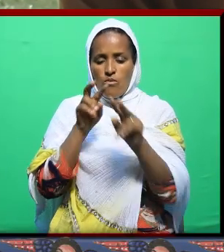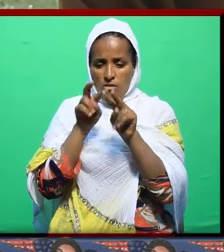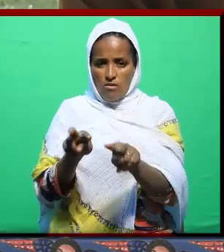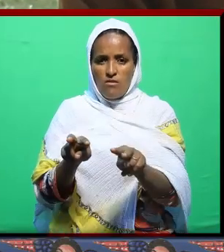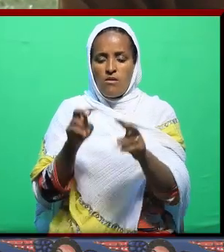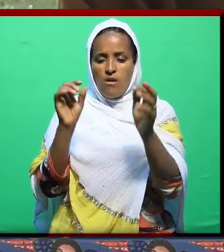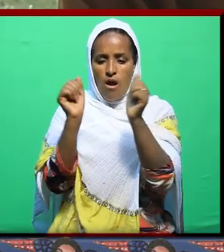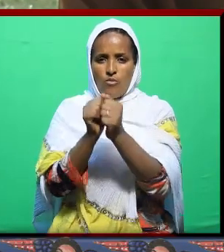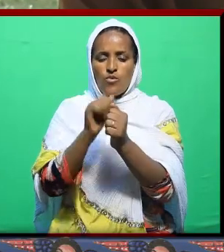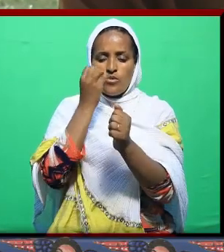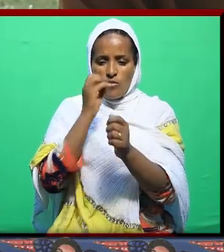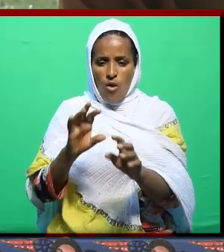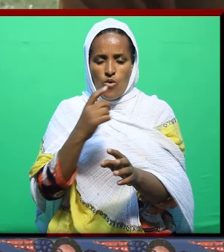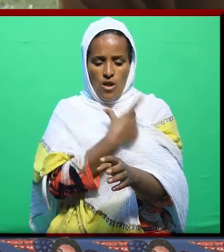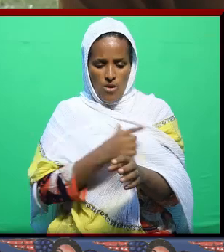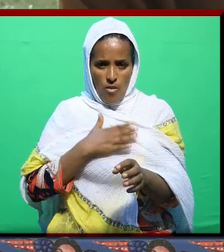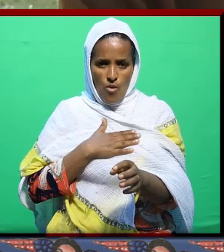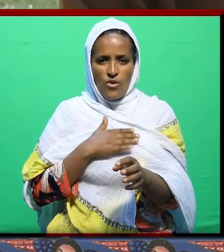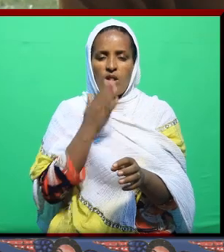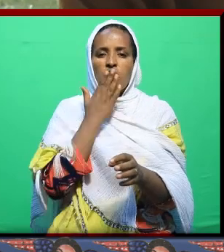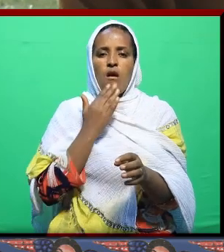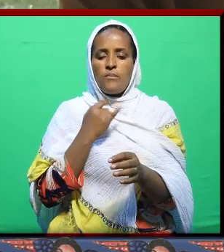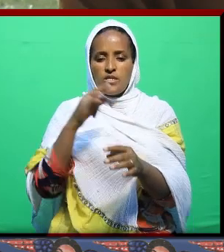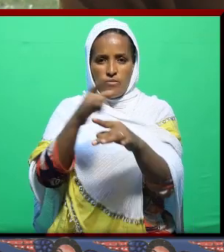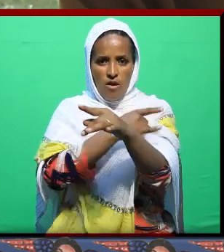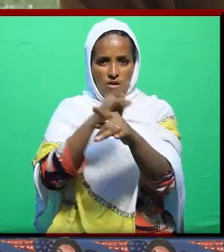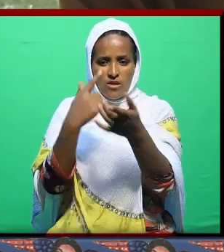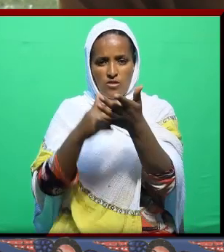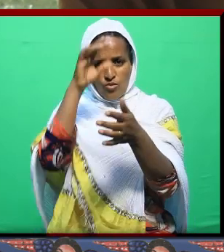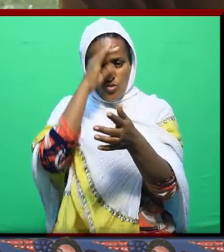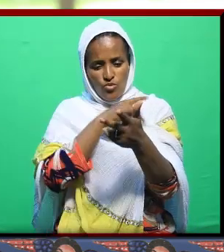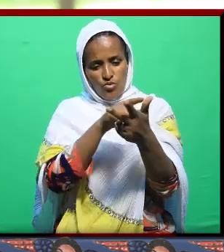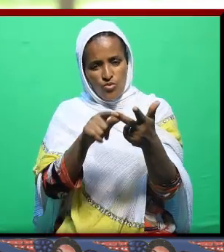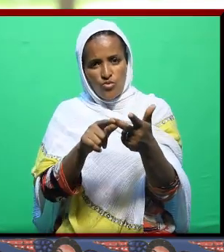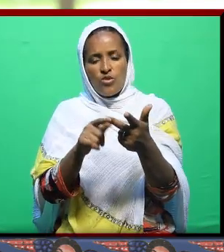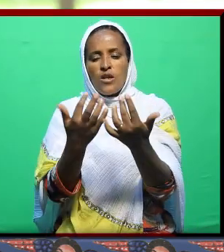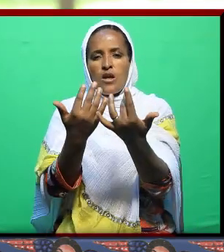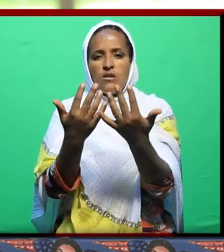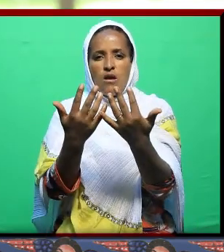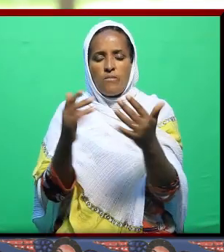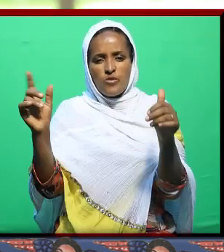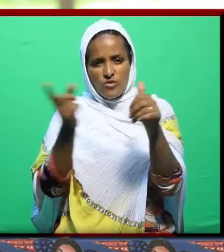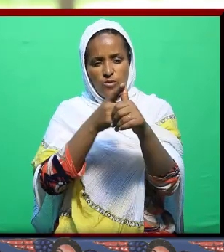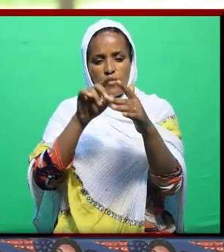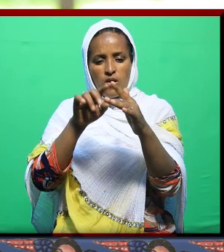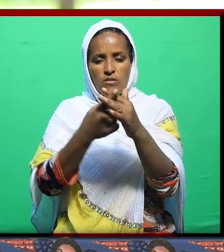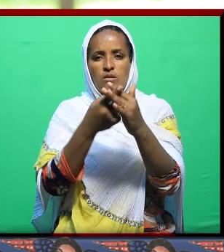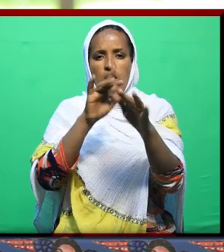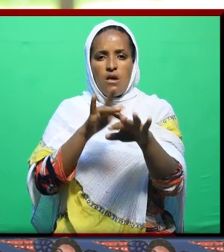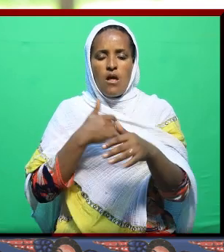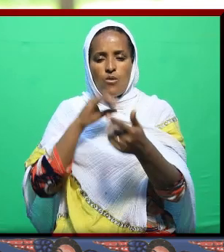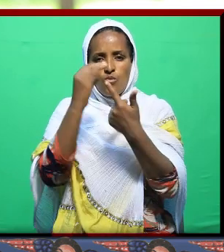መለከተው ከጽማዌ ጋር ያሉ ጽማዌ፣ ልባዌ፣ ጣይመ ዝማሪ እነዚህ ሶስቱ የወጣነያን ወይም ደግሞ ገና በመጀመር